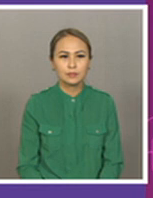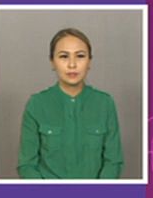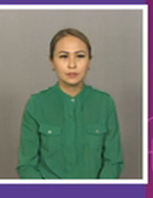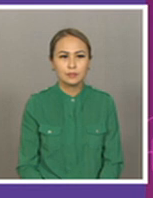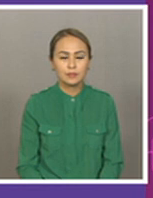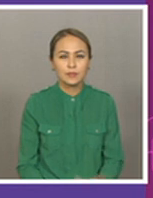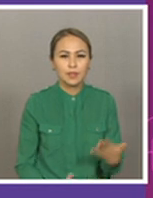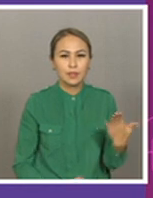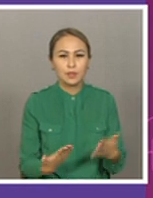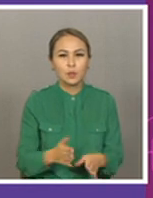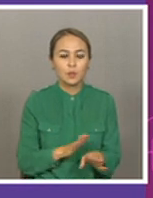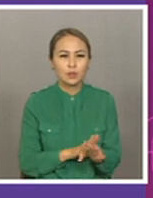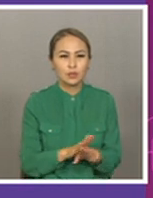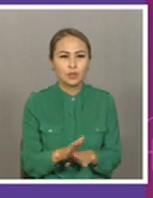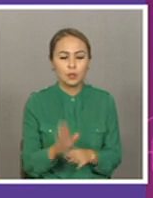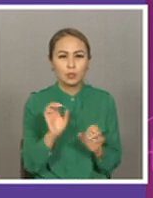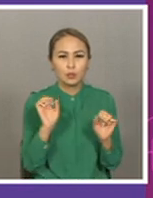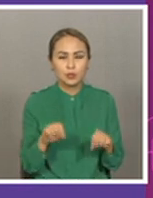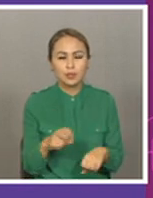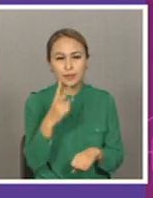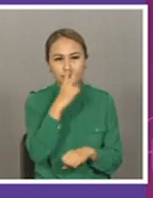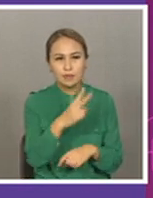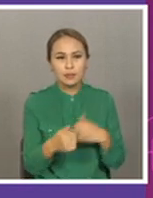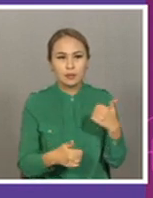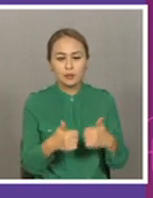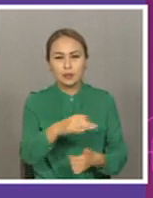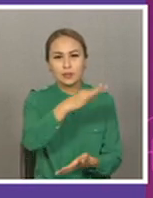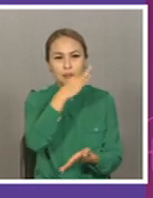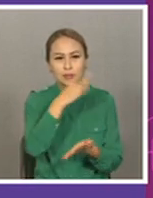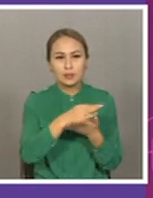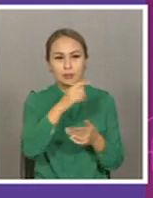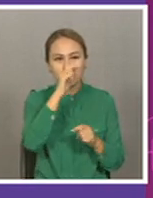Орындап болсаңдар, жауаптарыңды салыстырып тексерейік.